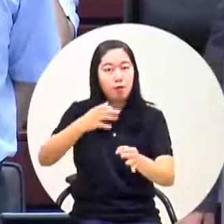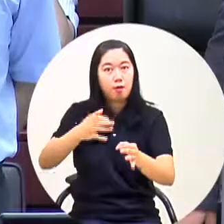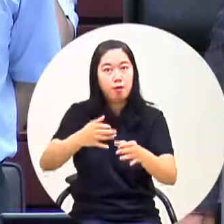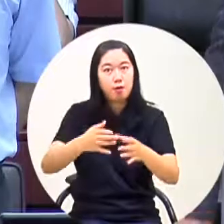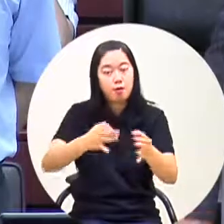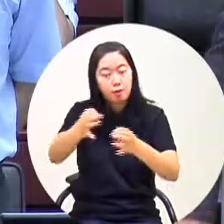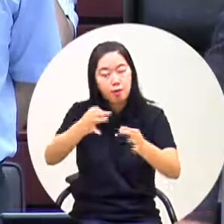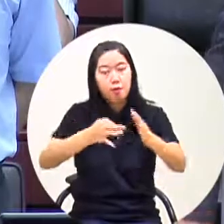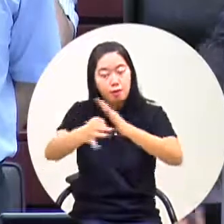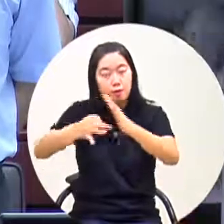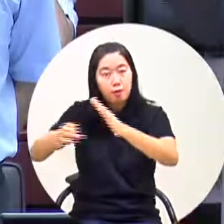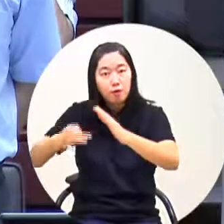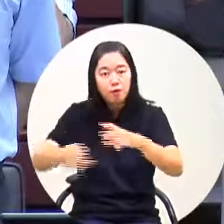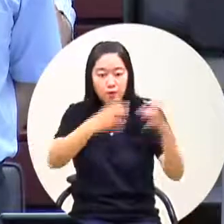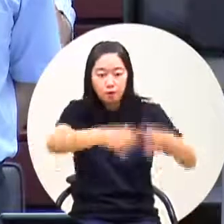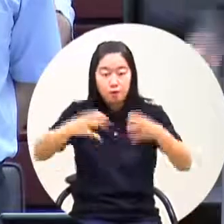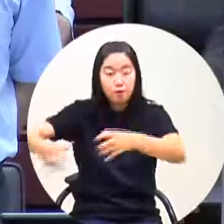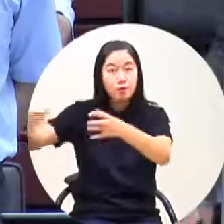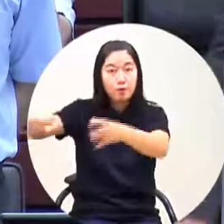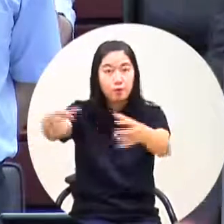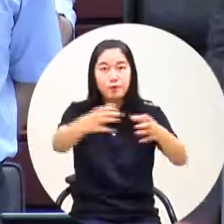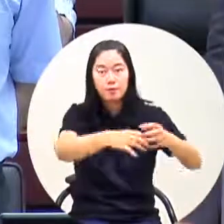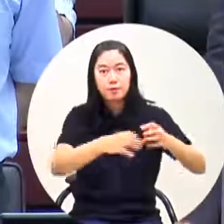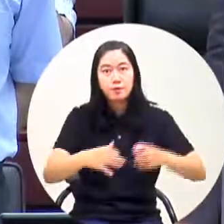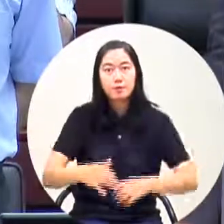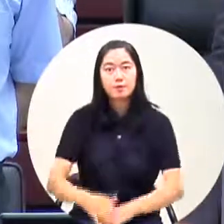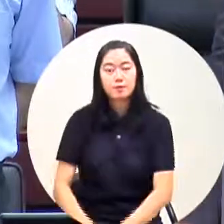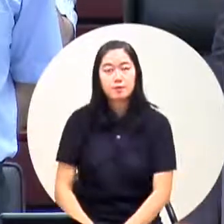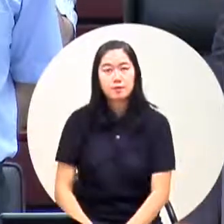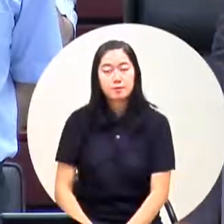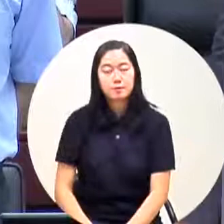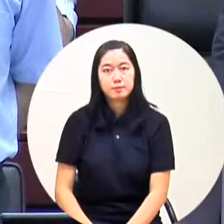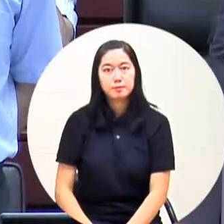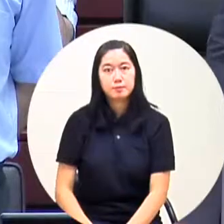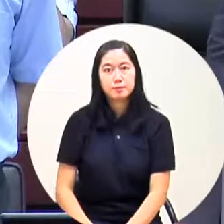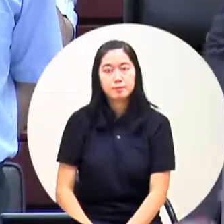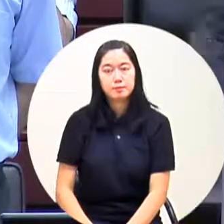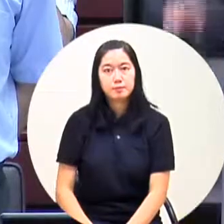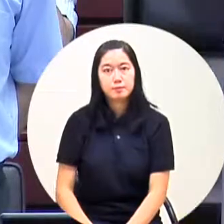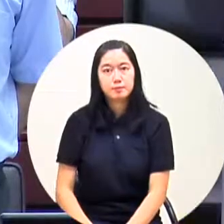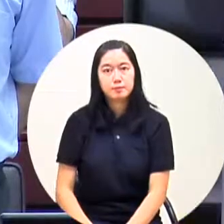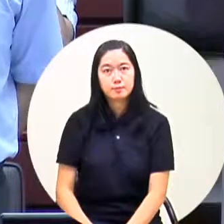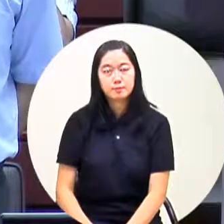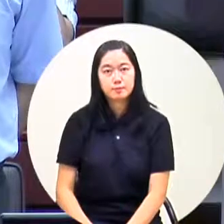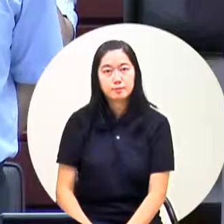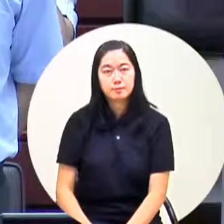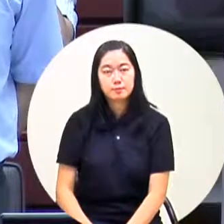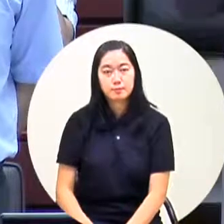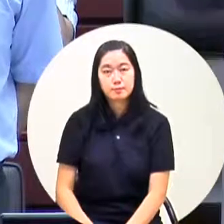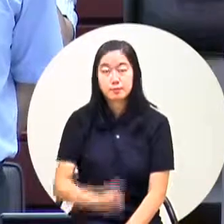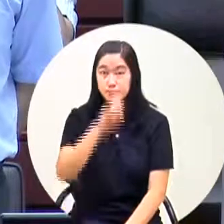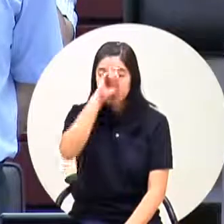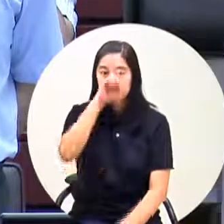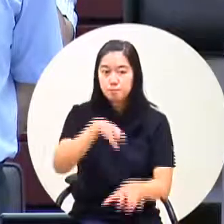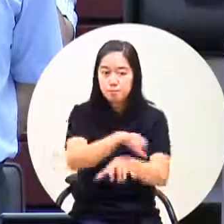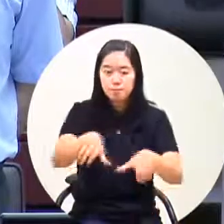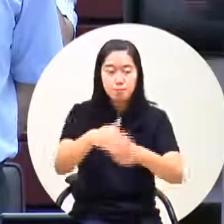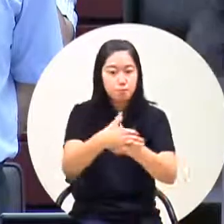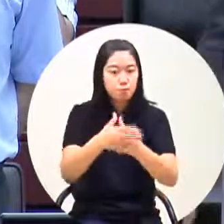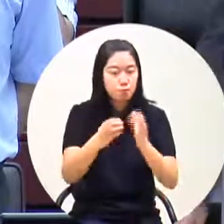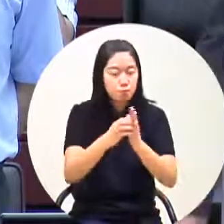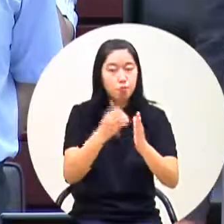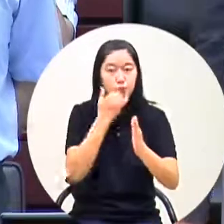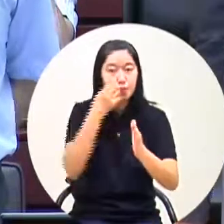去利用这样子的资源回收机来做这样子的做资源回收的这样子的工作。那也希望环保局局长这边可以